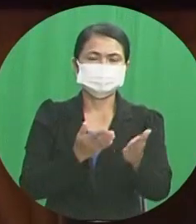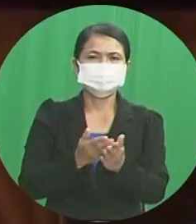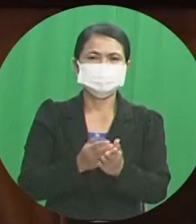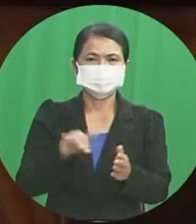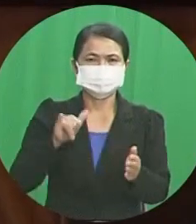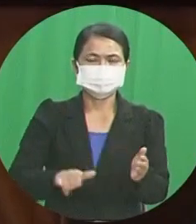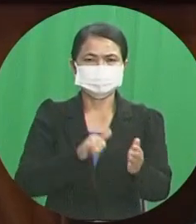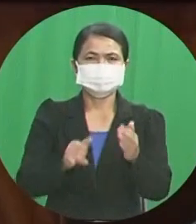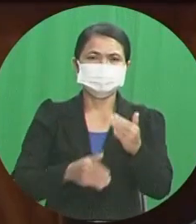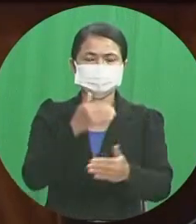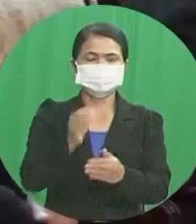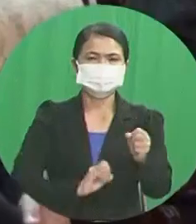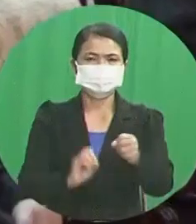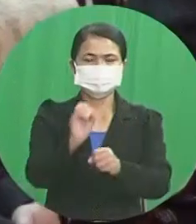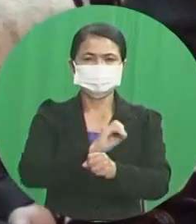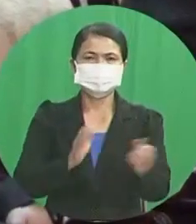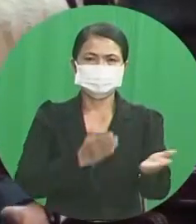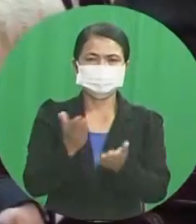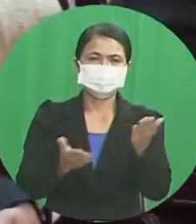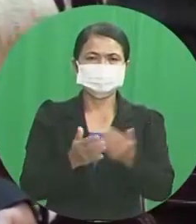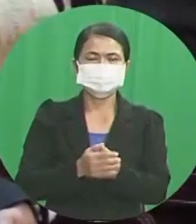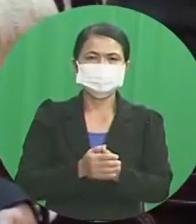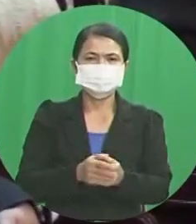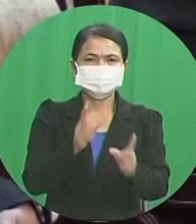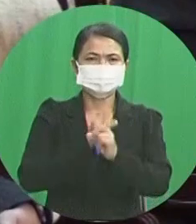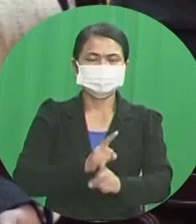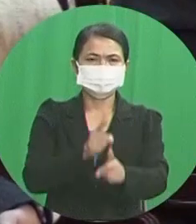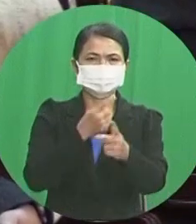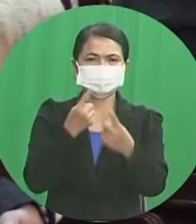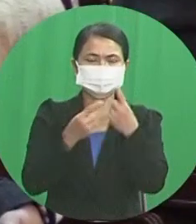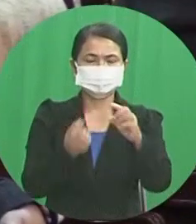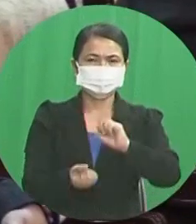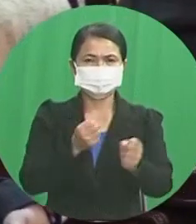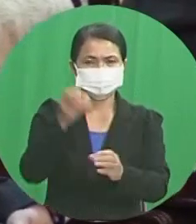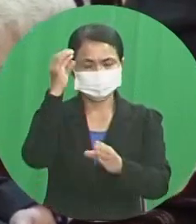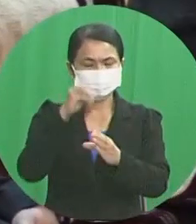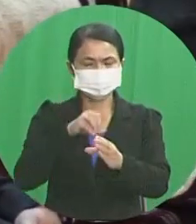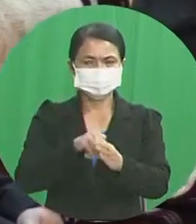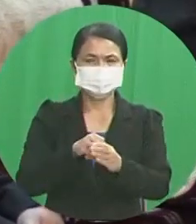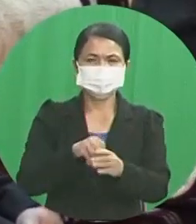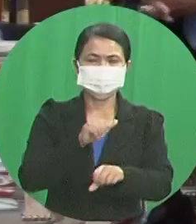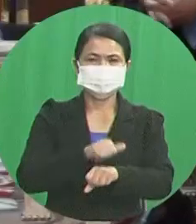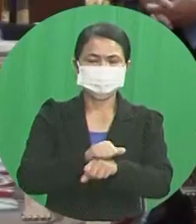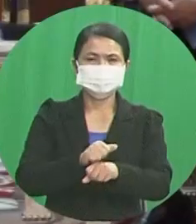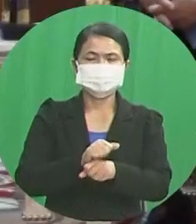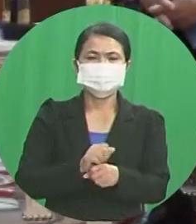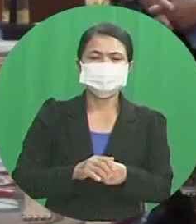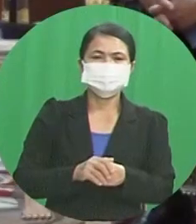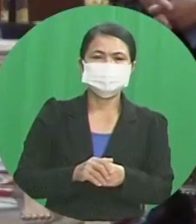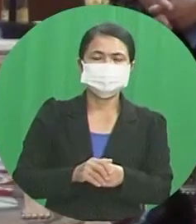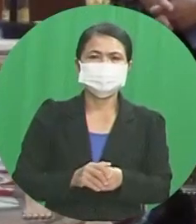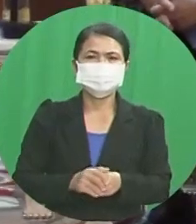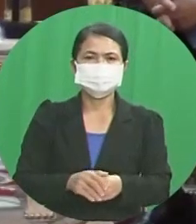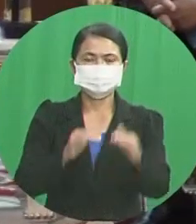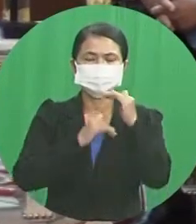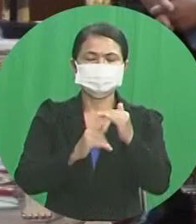ថិតក្នុងដំណាក់កាល COVID-19 ក៏ដោយតាមរយៈការសន្ទនាផ្លាស់ប្ដូរបទពិសោធន៍អំពីការងារនីតិកម្មទាំង